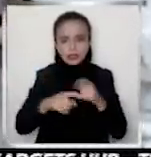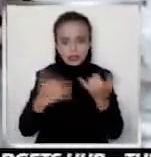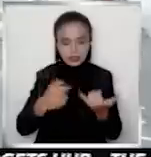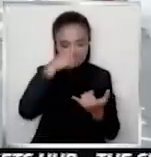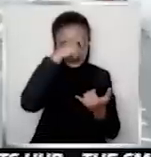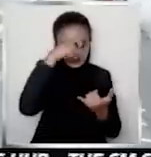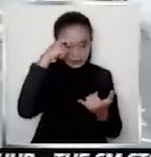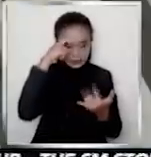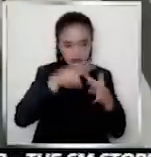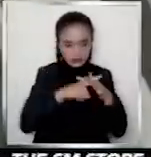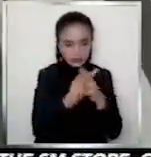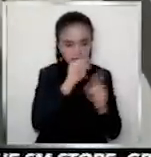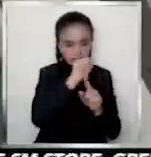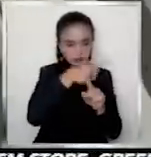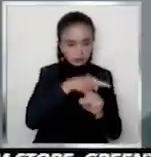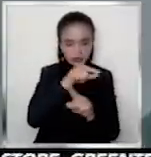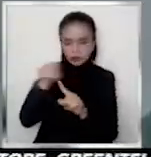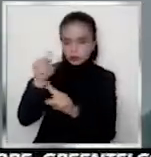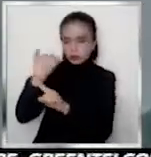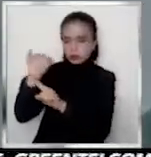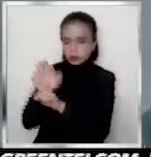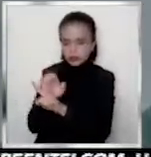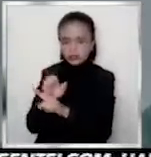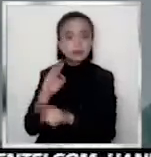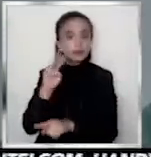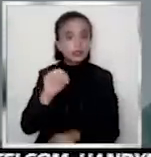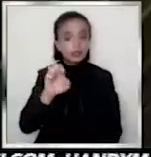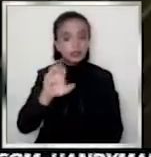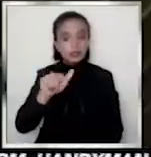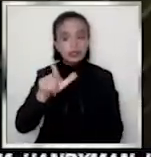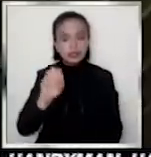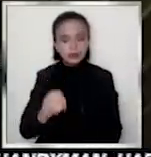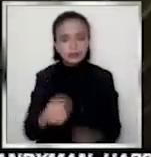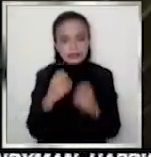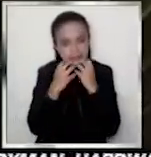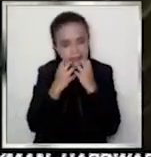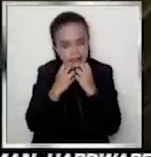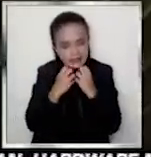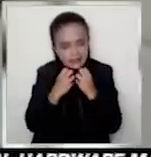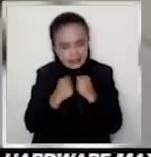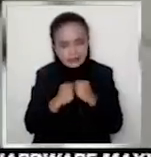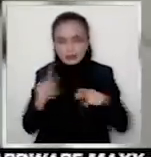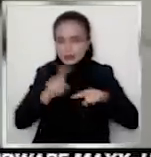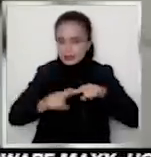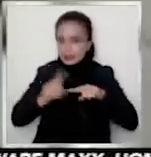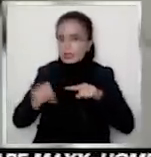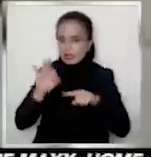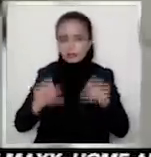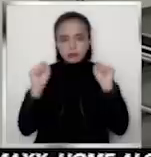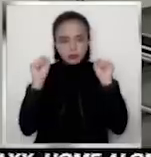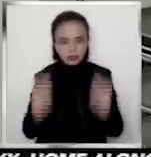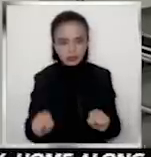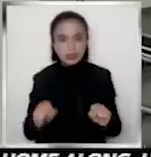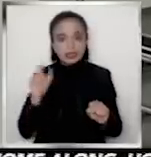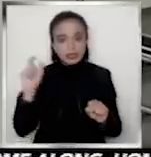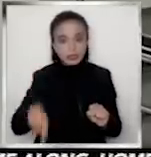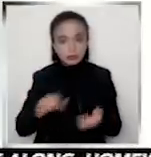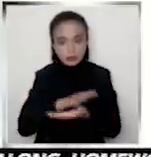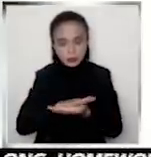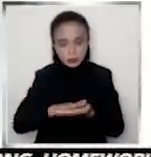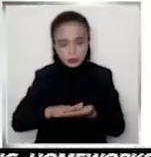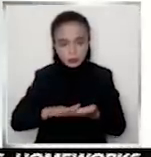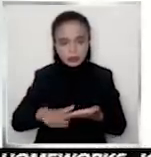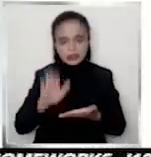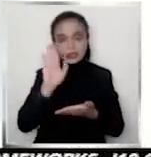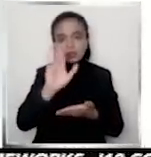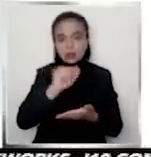Hunyo. Kaya abiso ng Meralco magtipid sa kuryente hanggat maaari. Tiyaking maayos ang takbo ng inyong